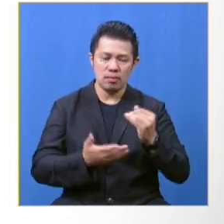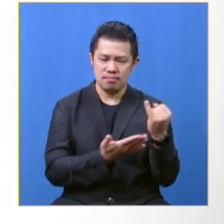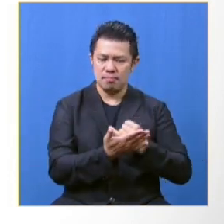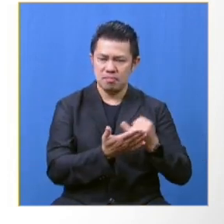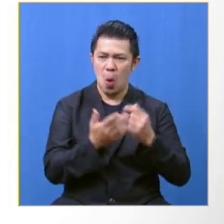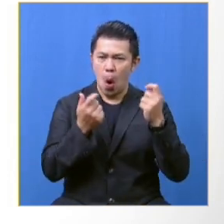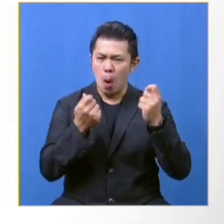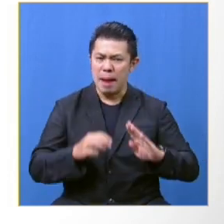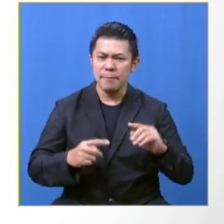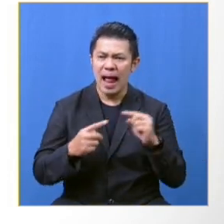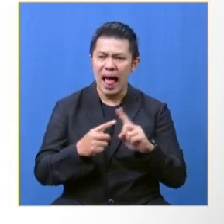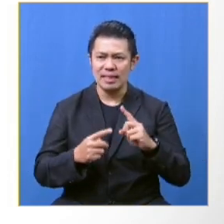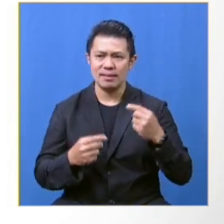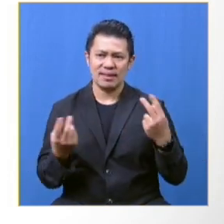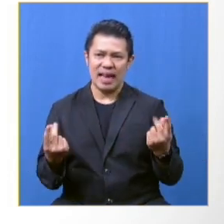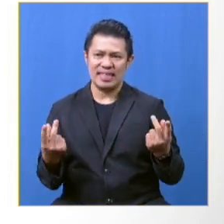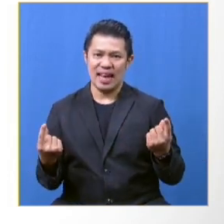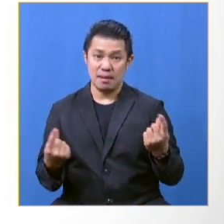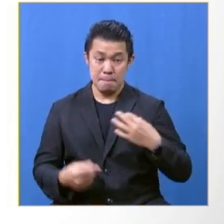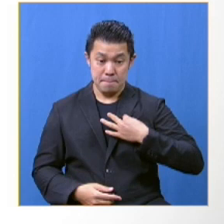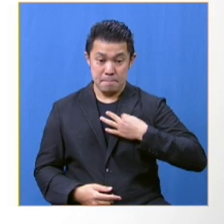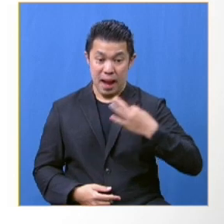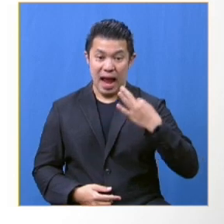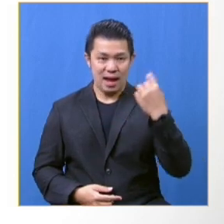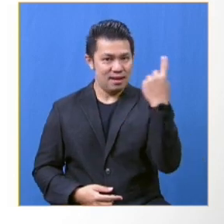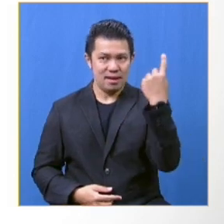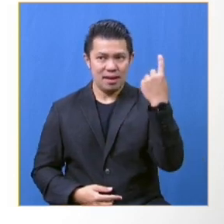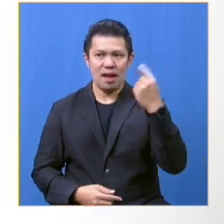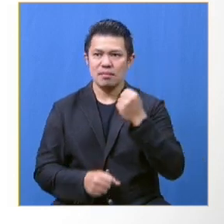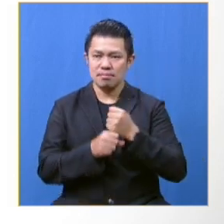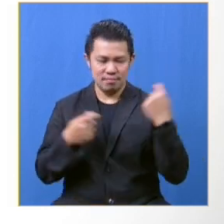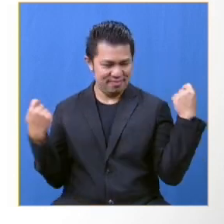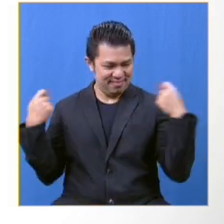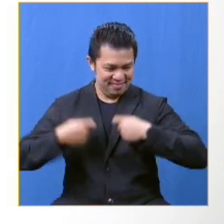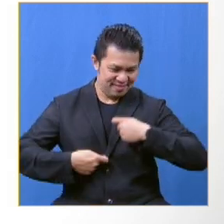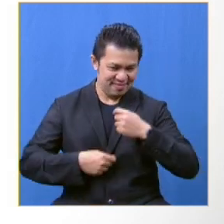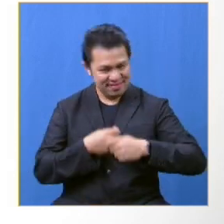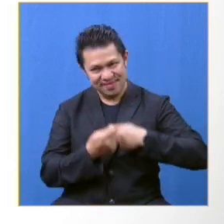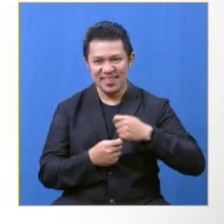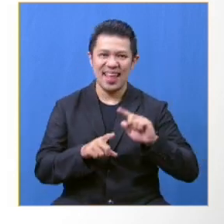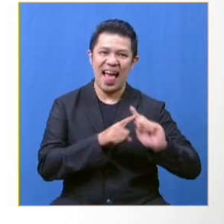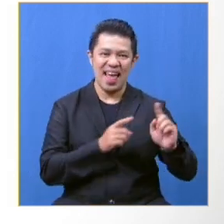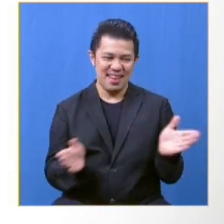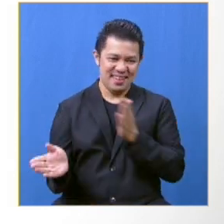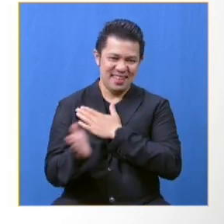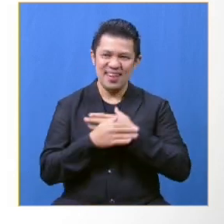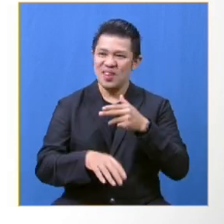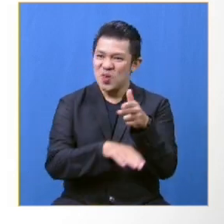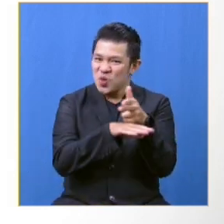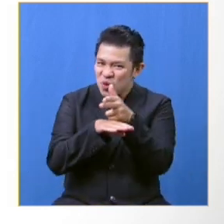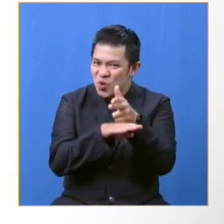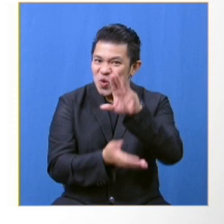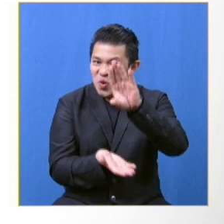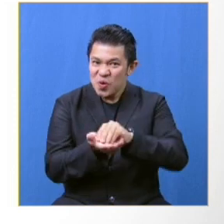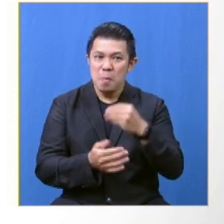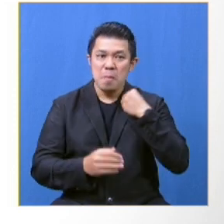าเต้นผ้าผืนเดียวค่ะทำเป็นชุดต่างๆแล้วก็สวมใส่ถ่ายคลิปไปด้วยระหว่างที่ตัวเอง